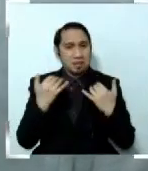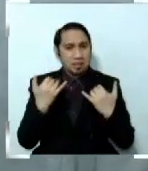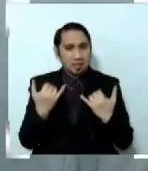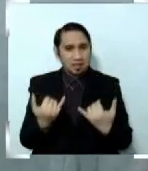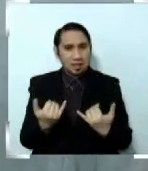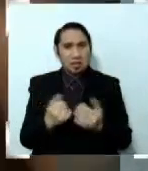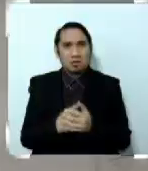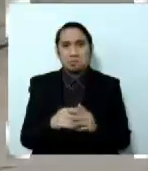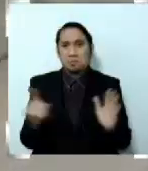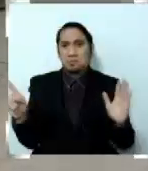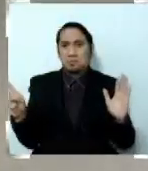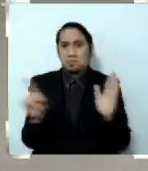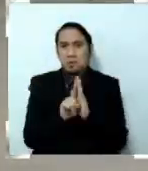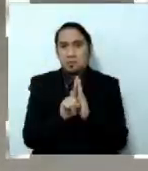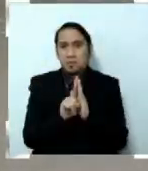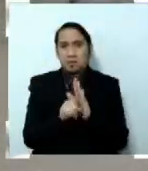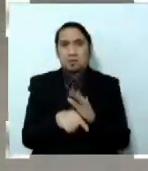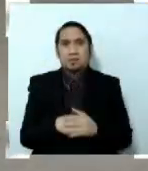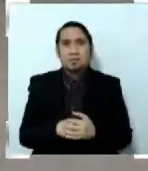na.